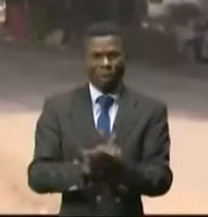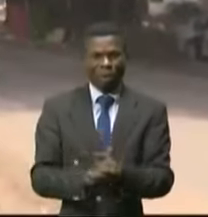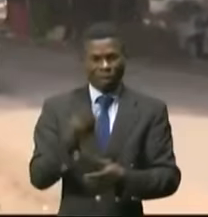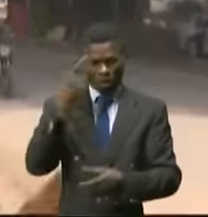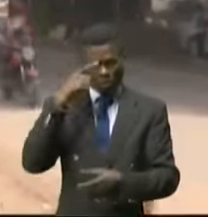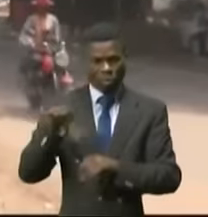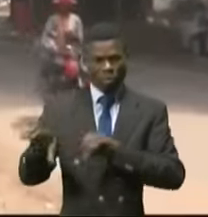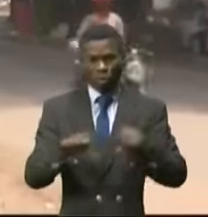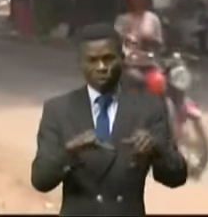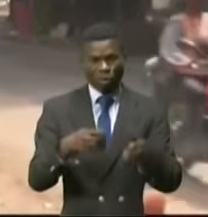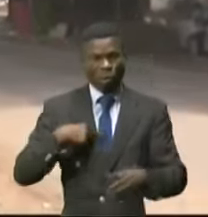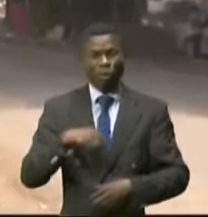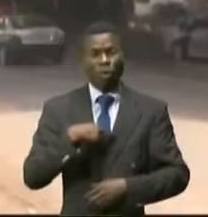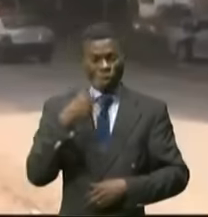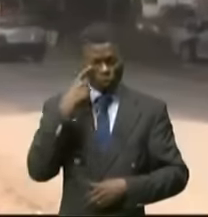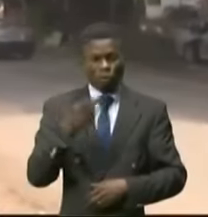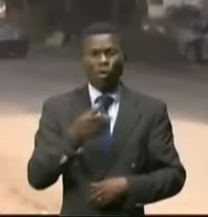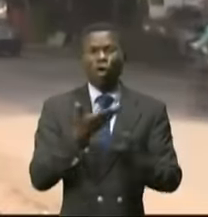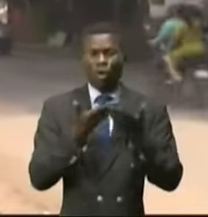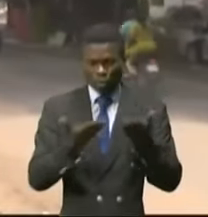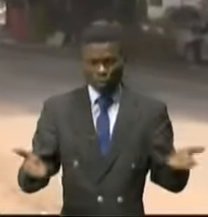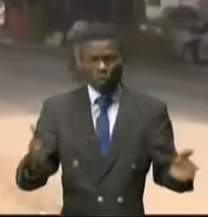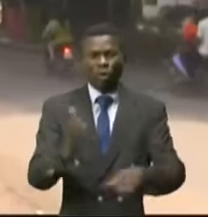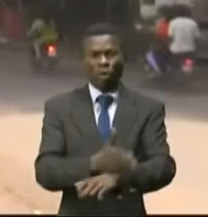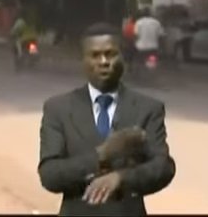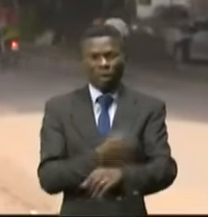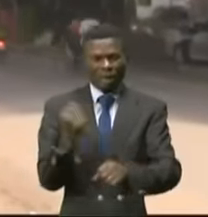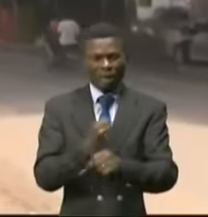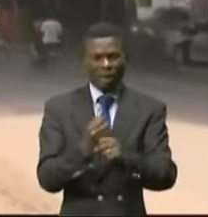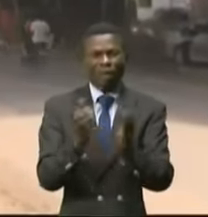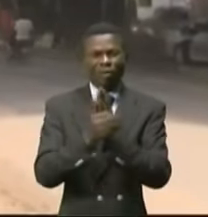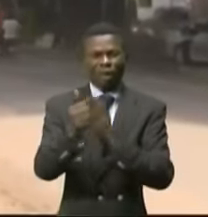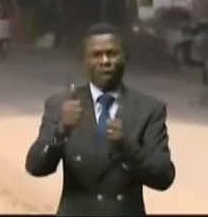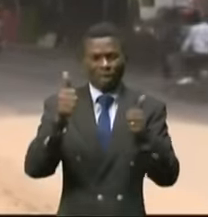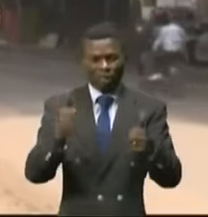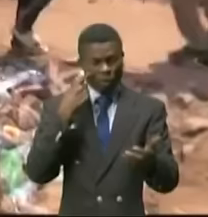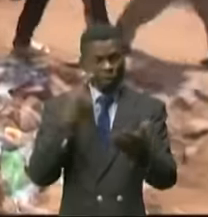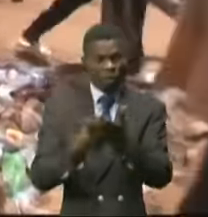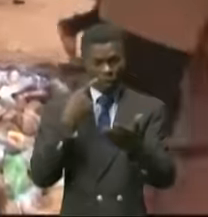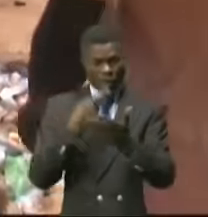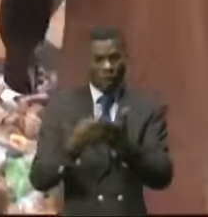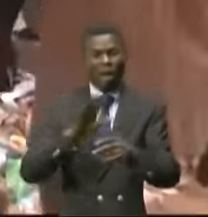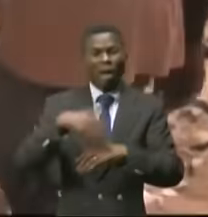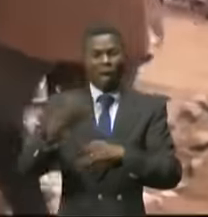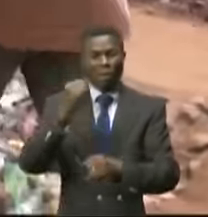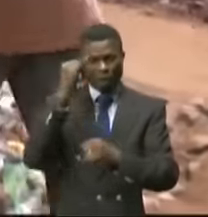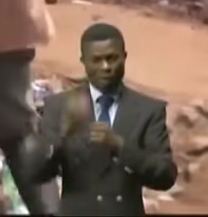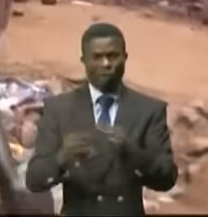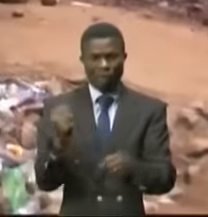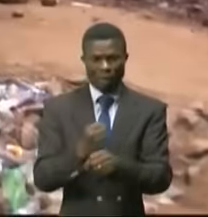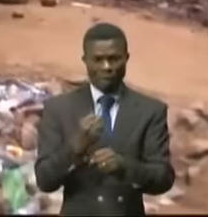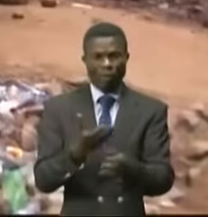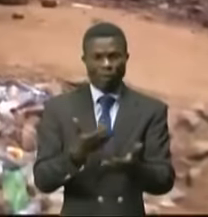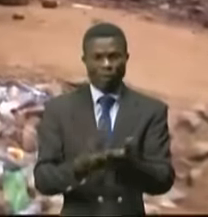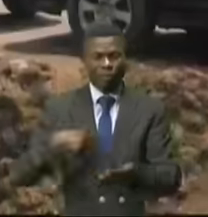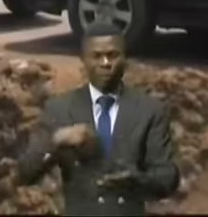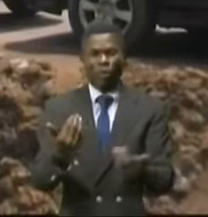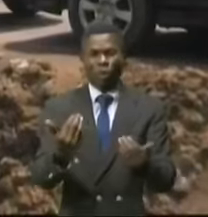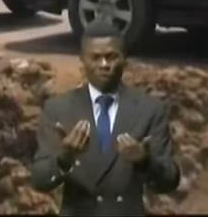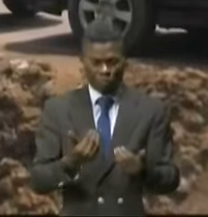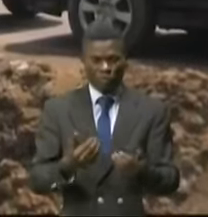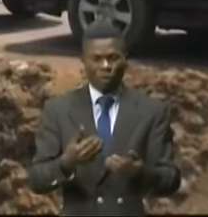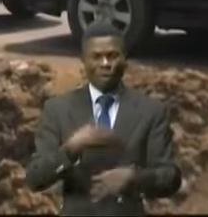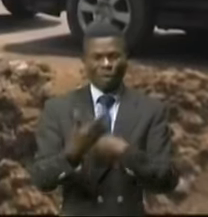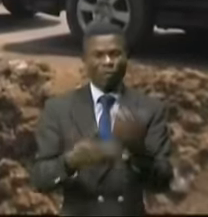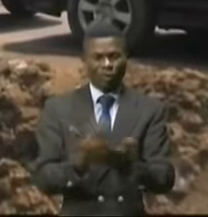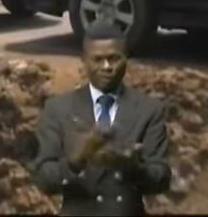rapidité, nous voyons, oui, ça marche très bien. La qualité du travail, nous allons le constater parfois à la fin du boulot. Et nous voulons qu'il termine,